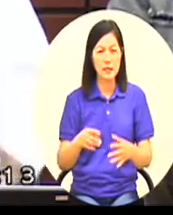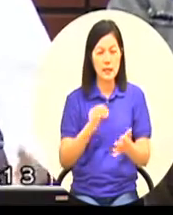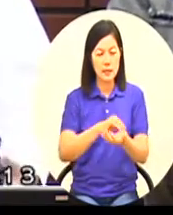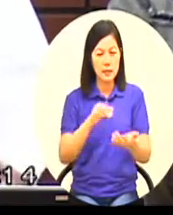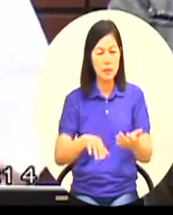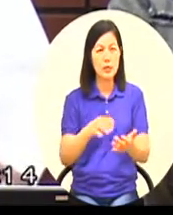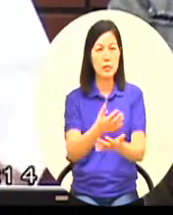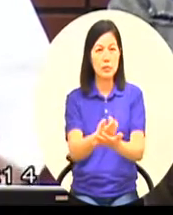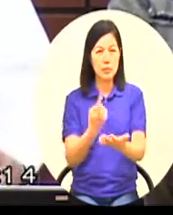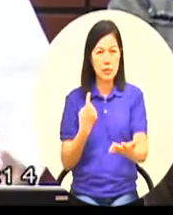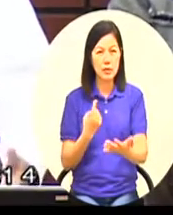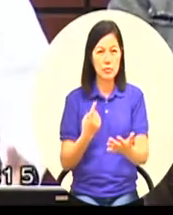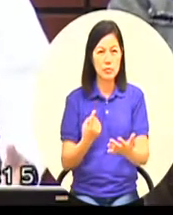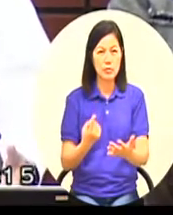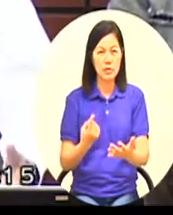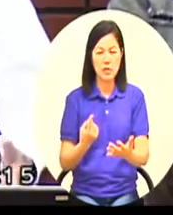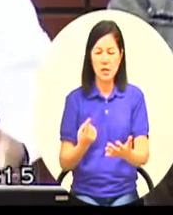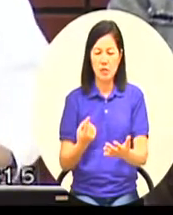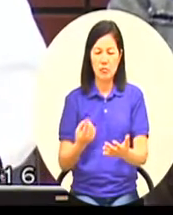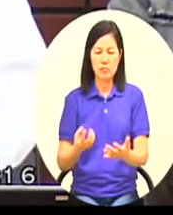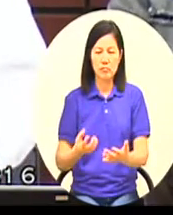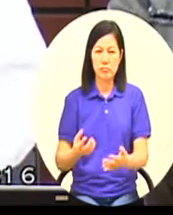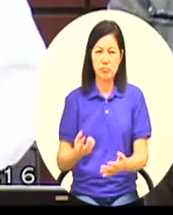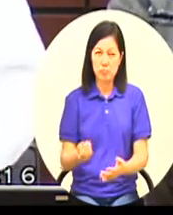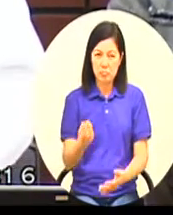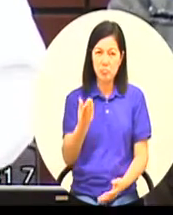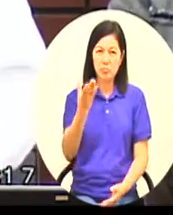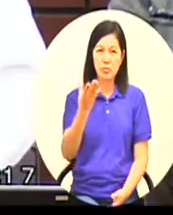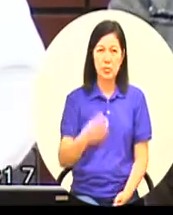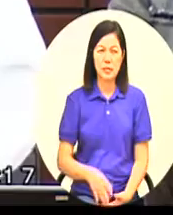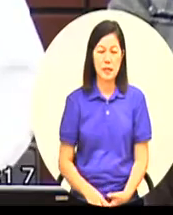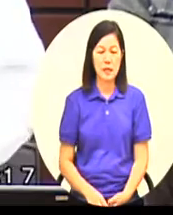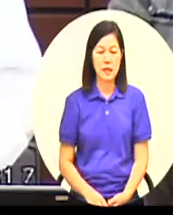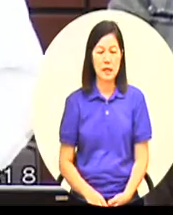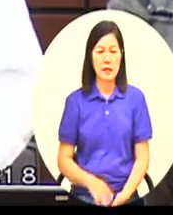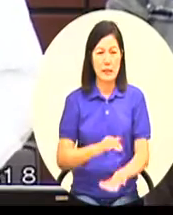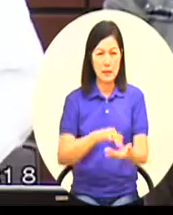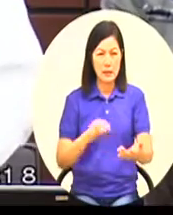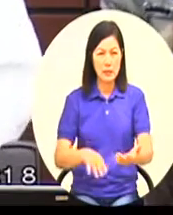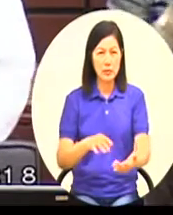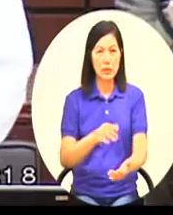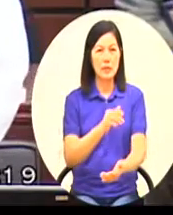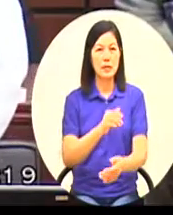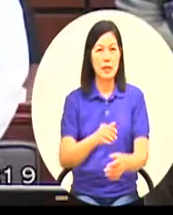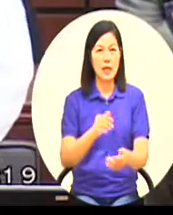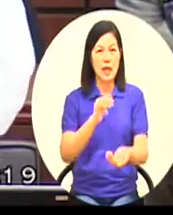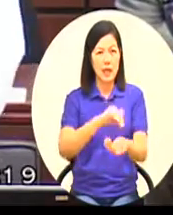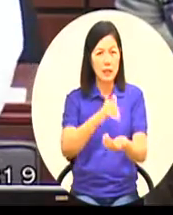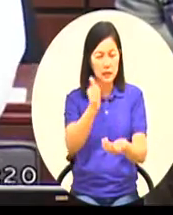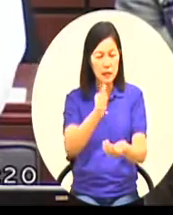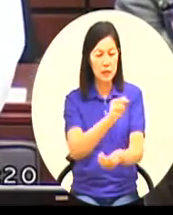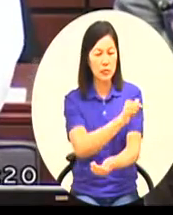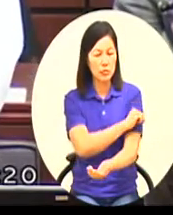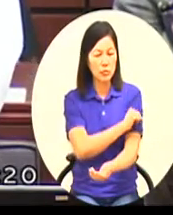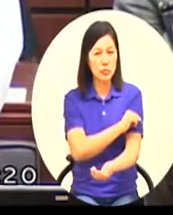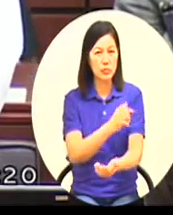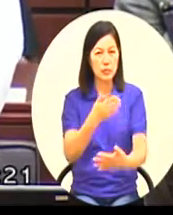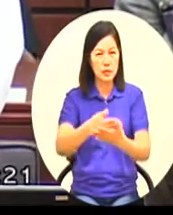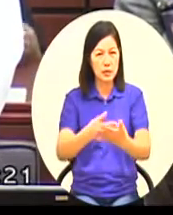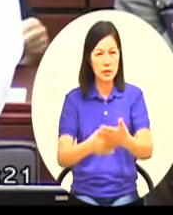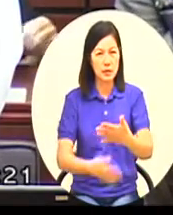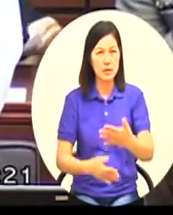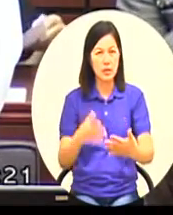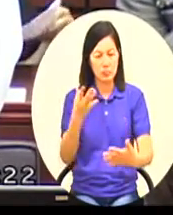那可能这个在整个医院的医护人员等等的短缺是永远会存在的。